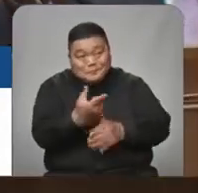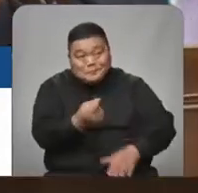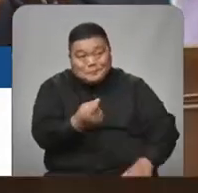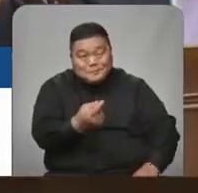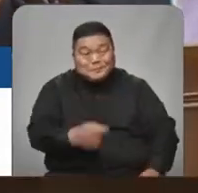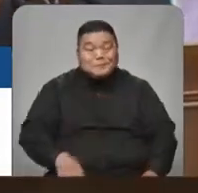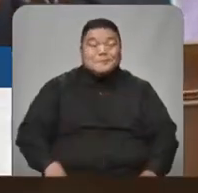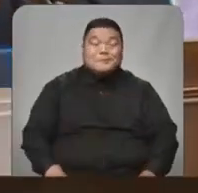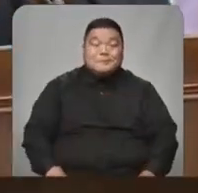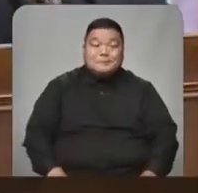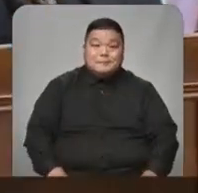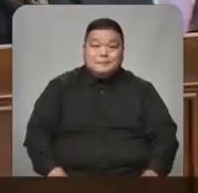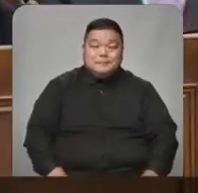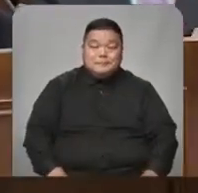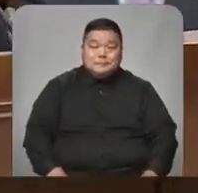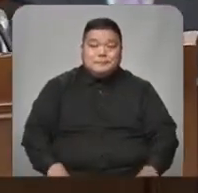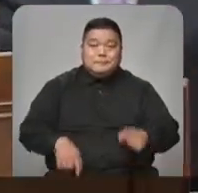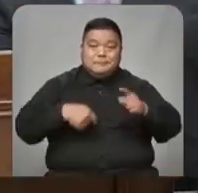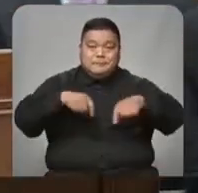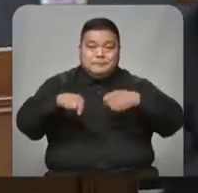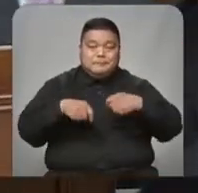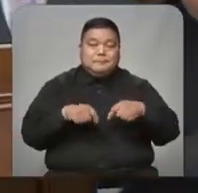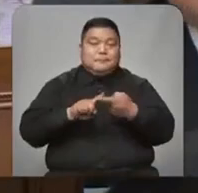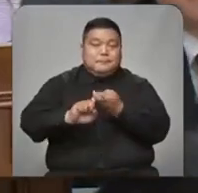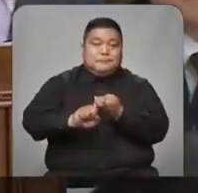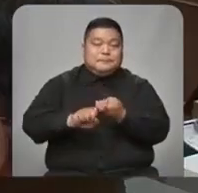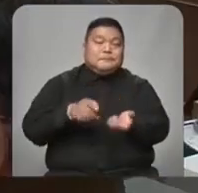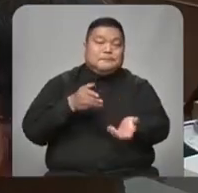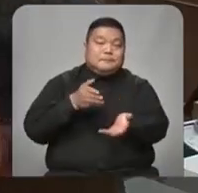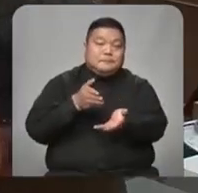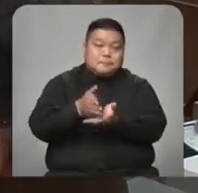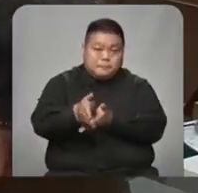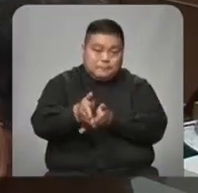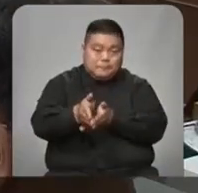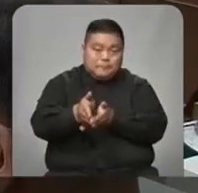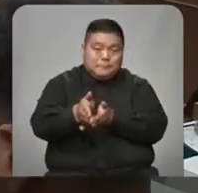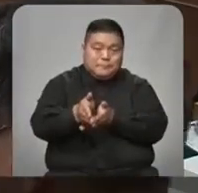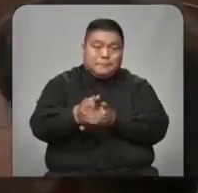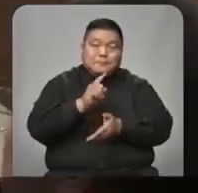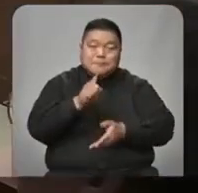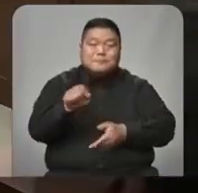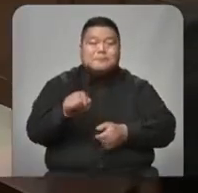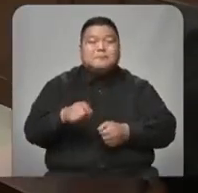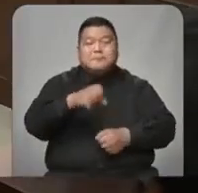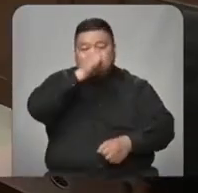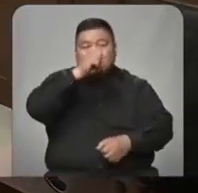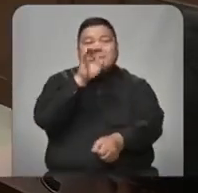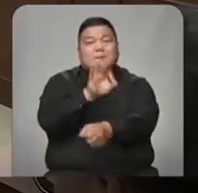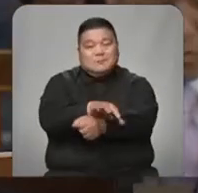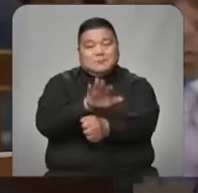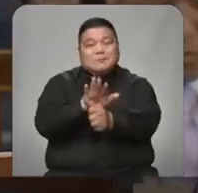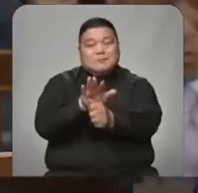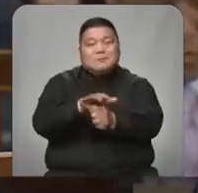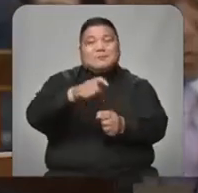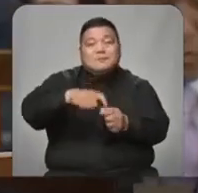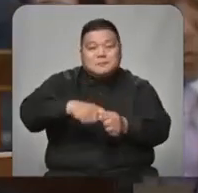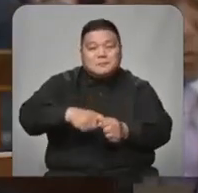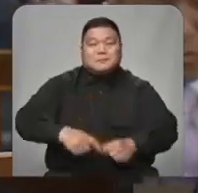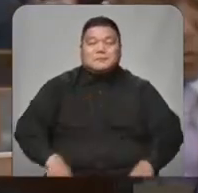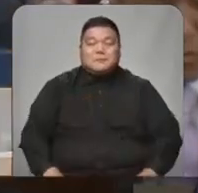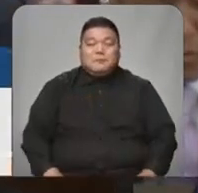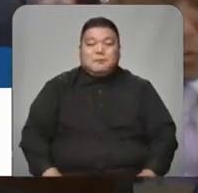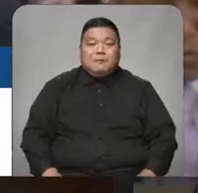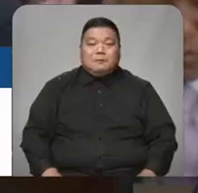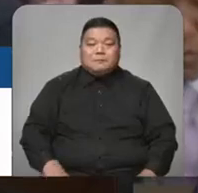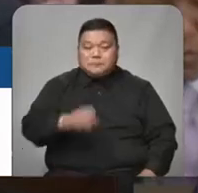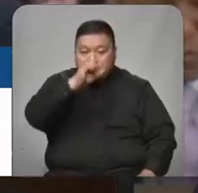생겼고. 이에 대해 정책협력관은 우수한 제품을 구입하자는 취지였다고 해명했습니다. 우수 조달